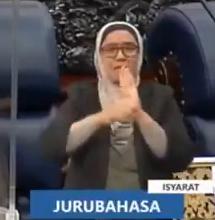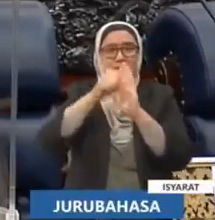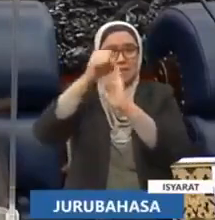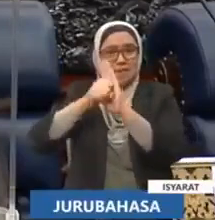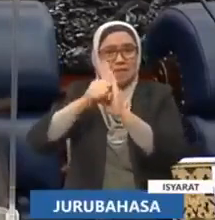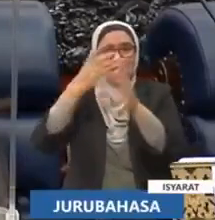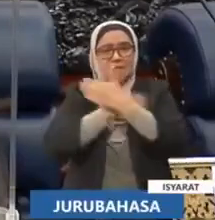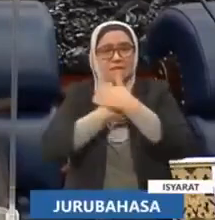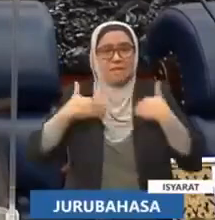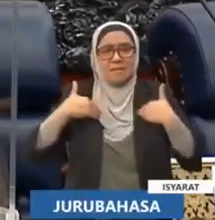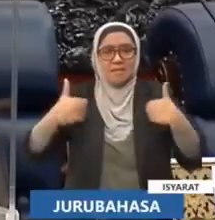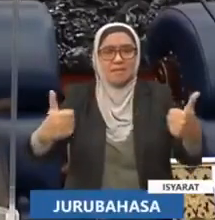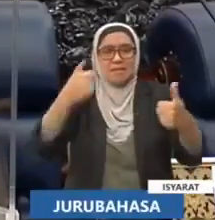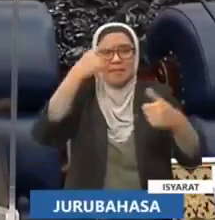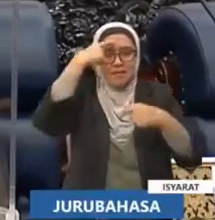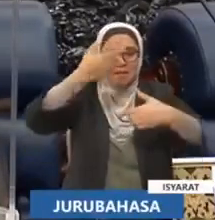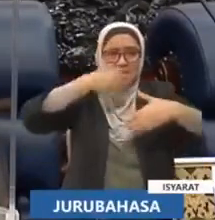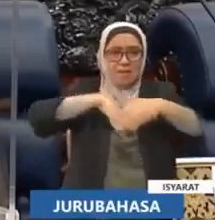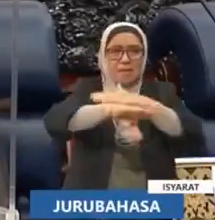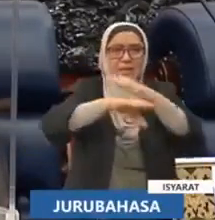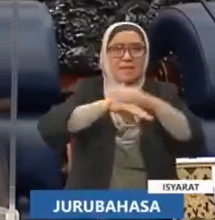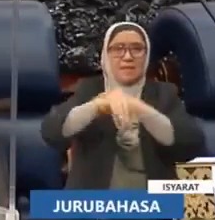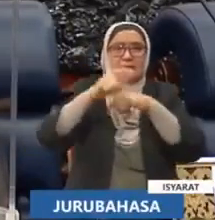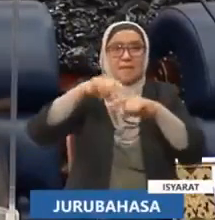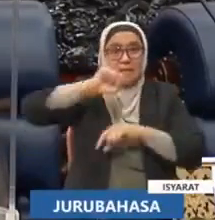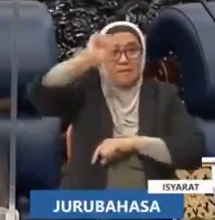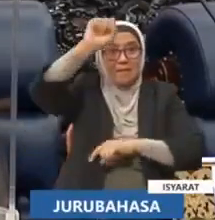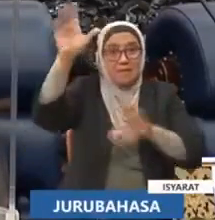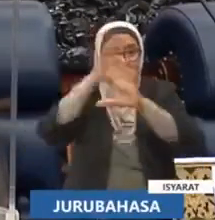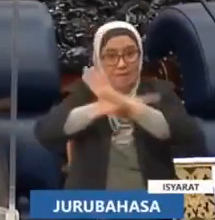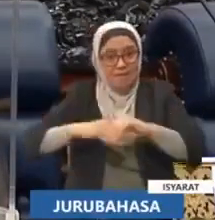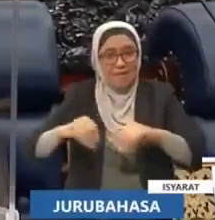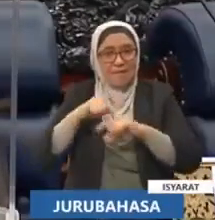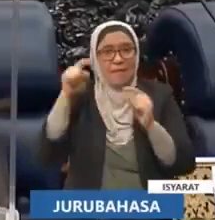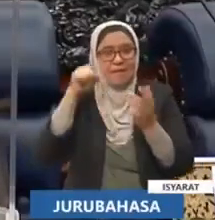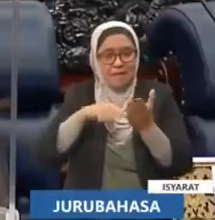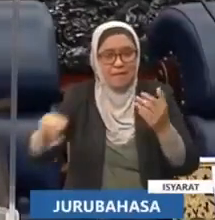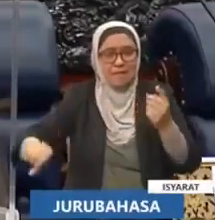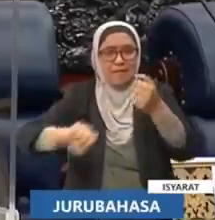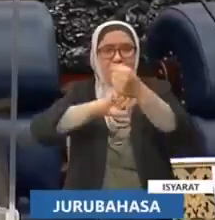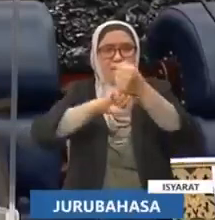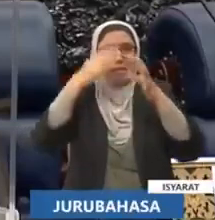Sarawak dan perkara ini perlu disokong oleh peningkatan keyakinan